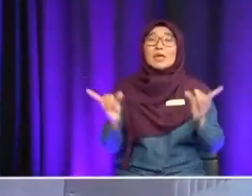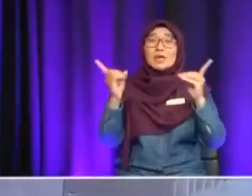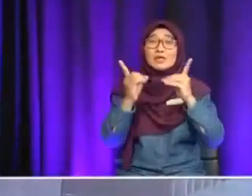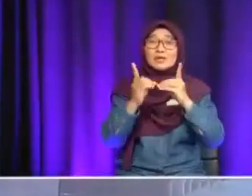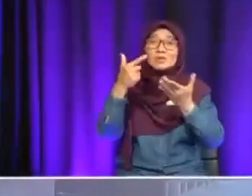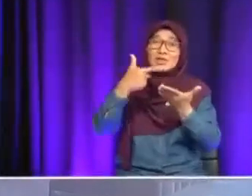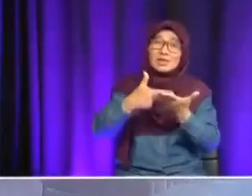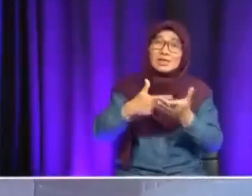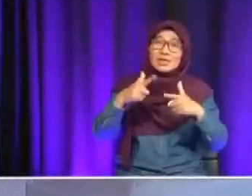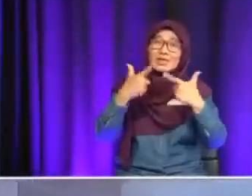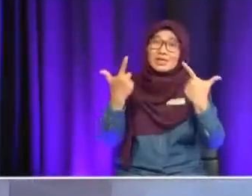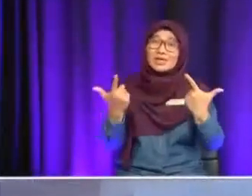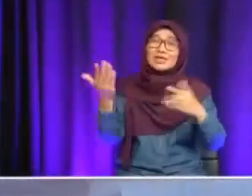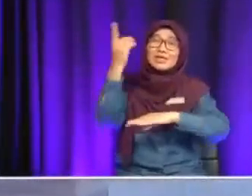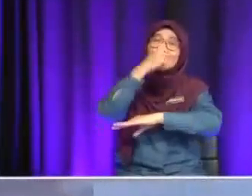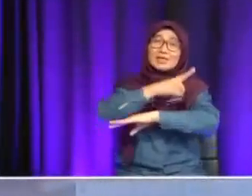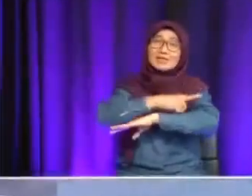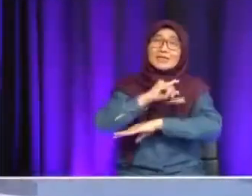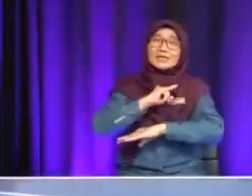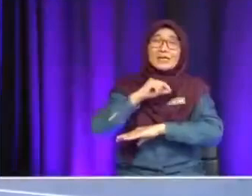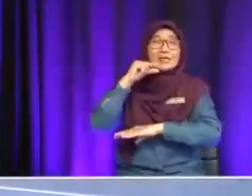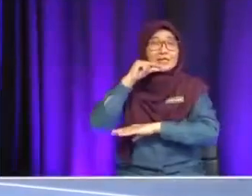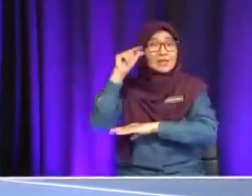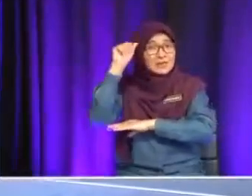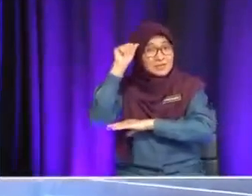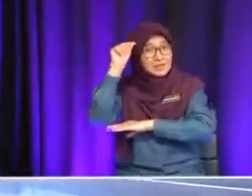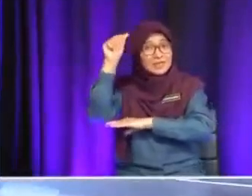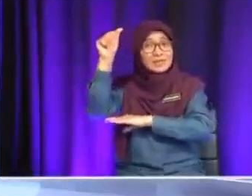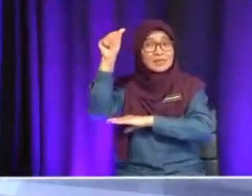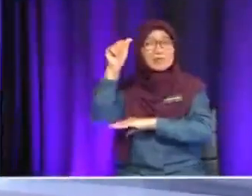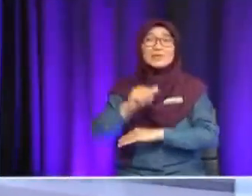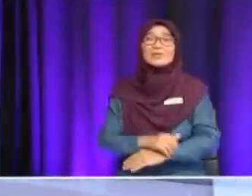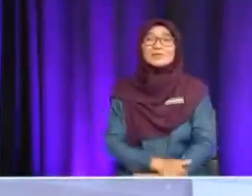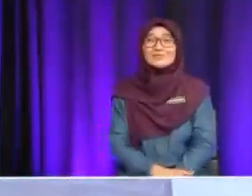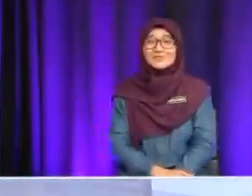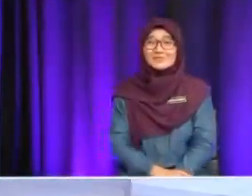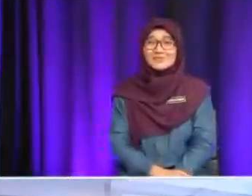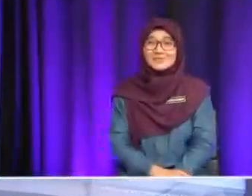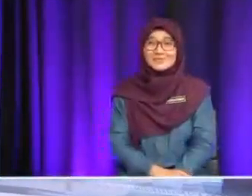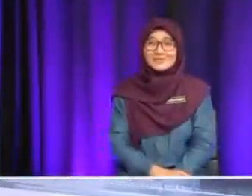di lain hari. Saya Syafiqah Hanafiah. Assalamualaikum warahmatullahi wabarakatuh.